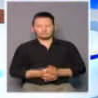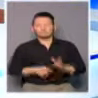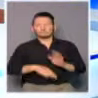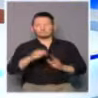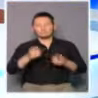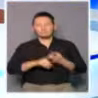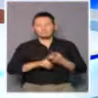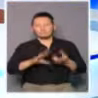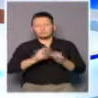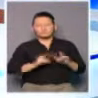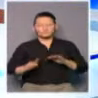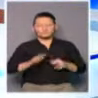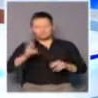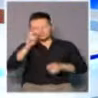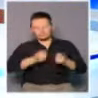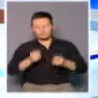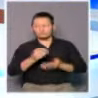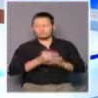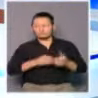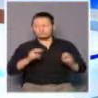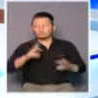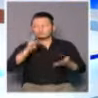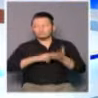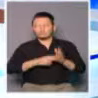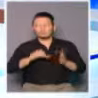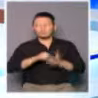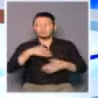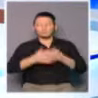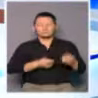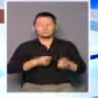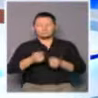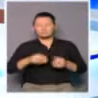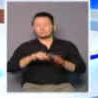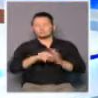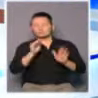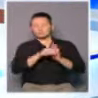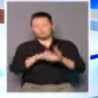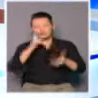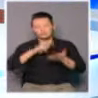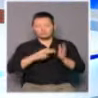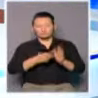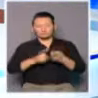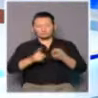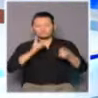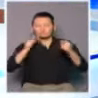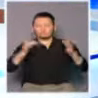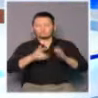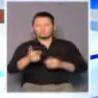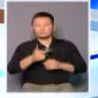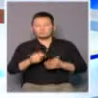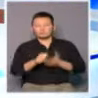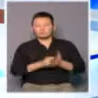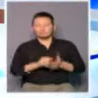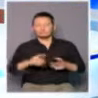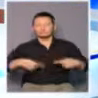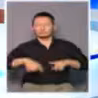Повышение эффективности деятельности государственных органов через внедрение и развитие управления инвестиционными проектами. Семинар был проведен в Атырауском филиале